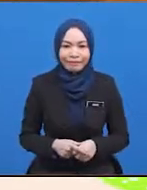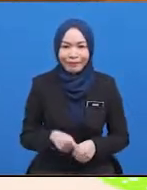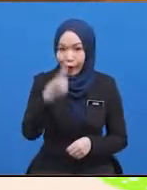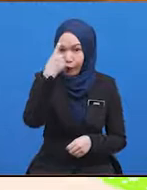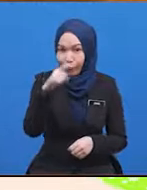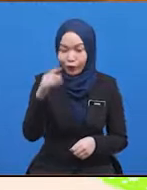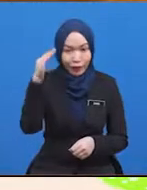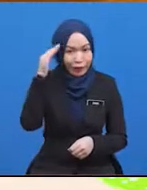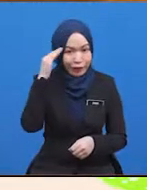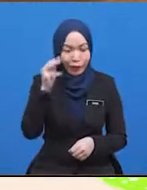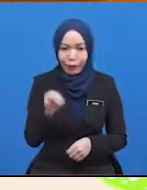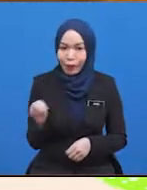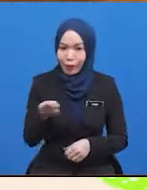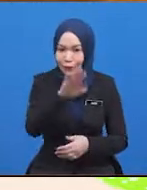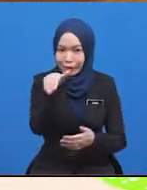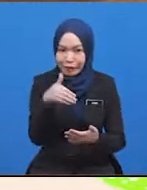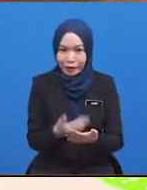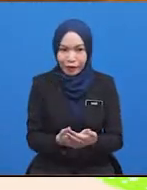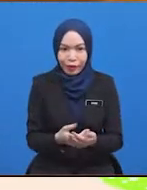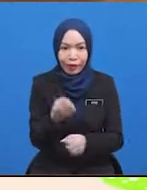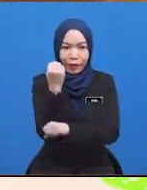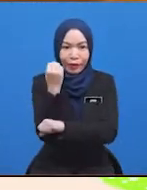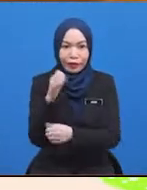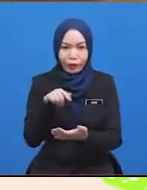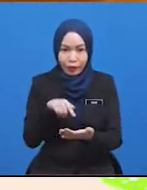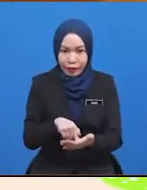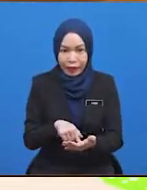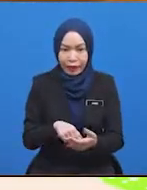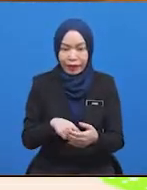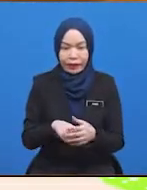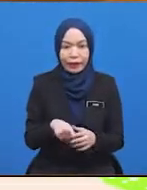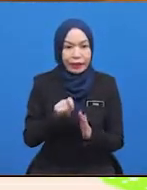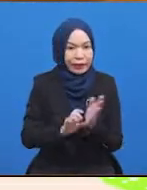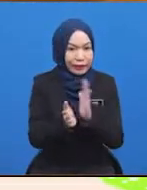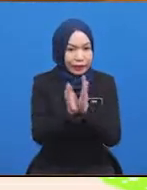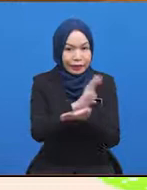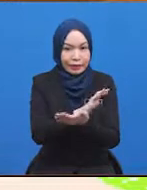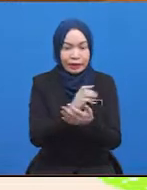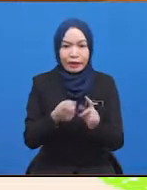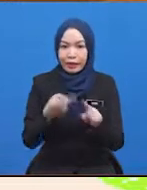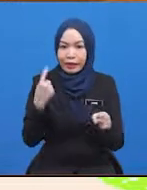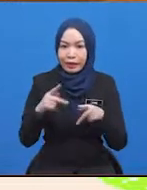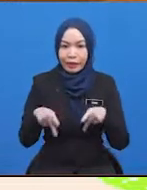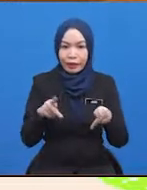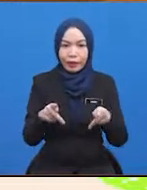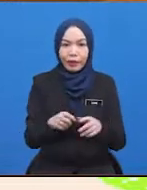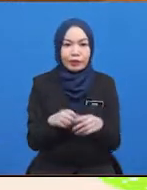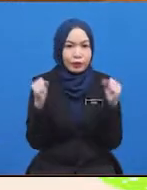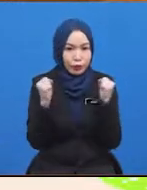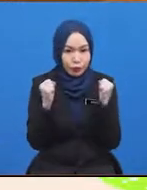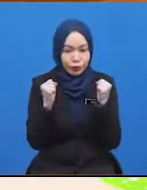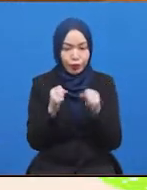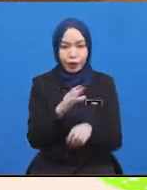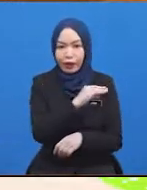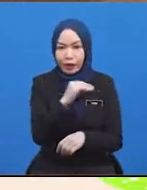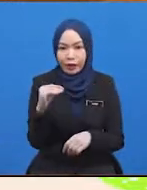Untuk pengetahuan murid-murid semua, batuan igneous terhasil disebabkan oleh proses penyejukan